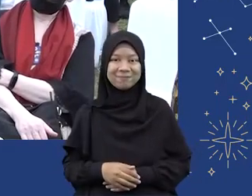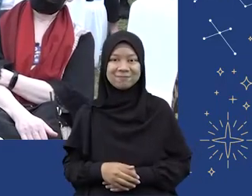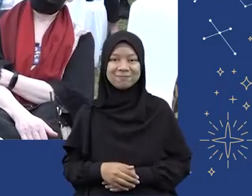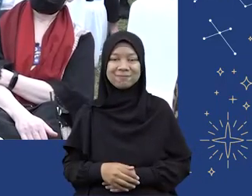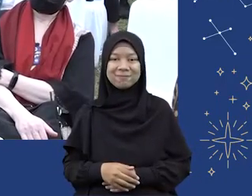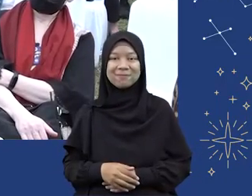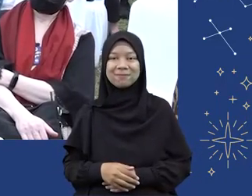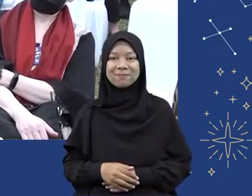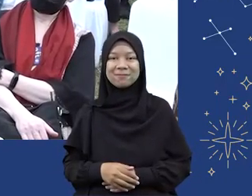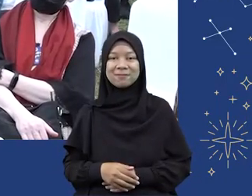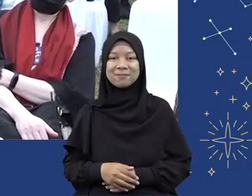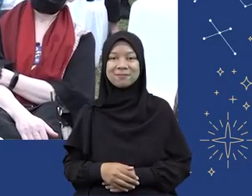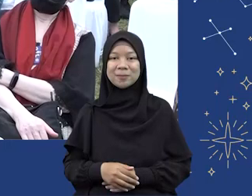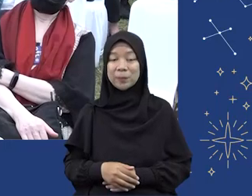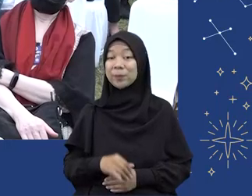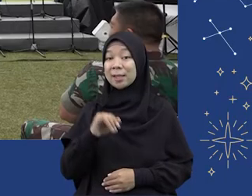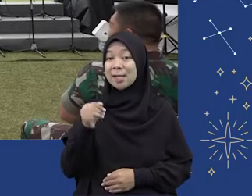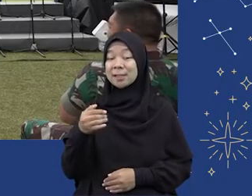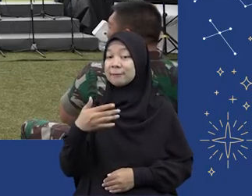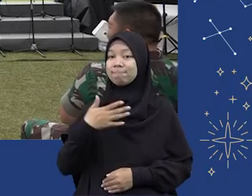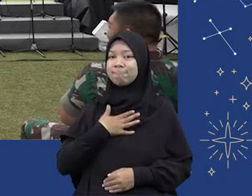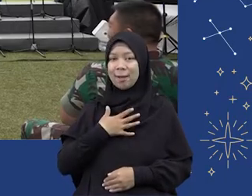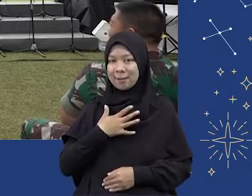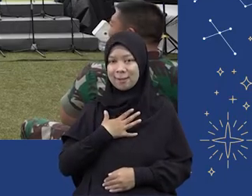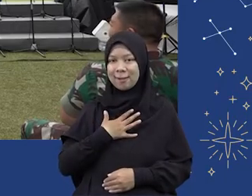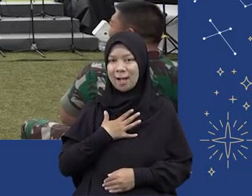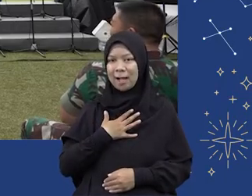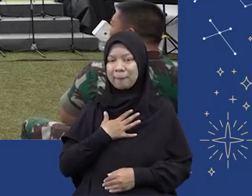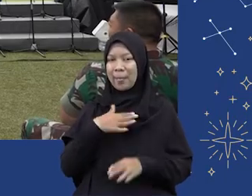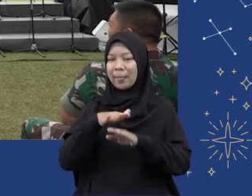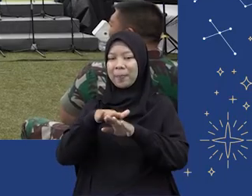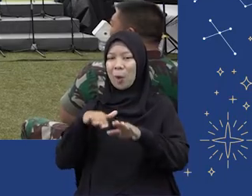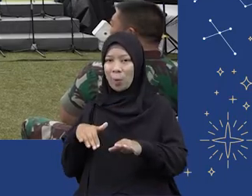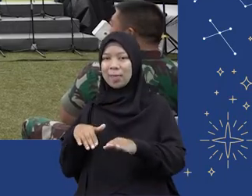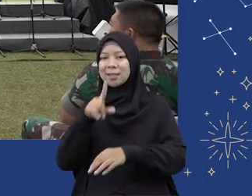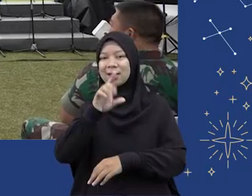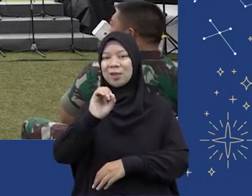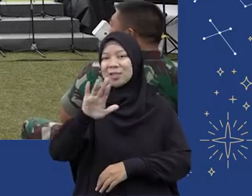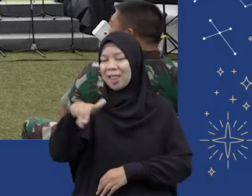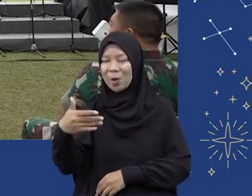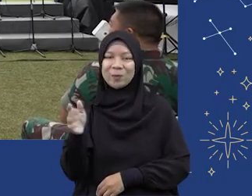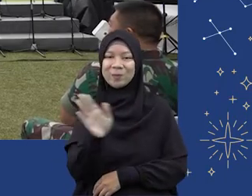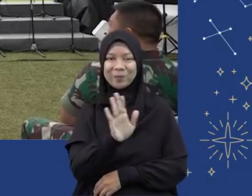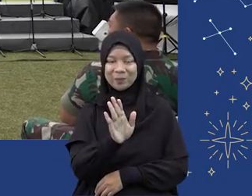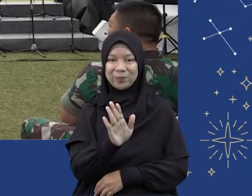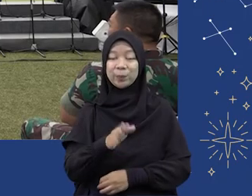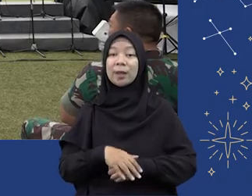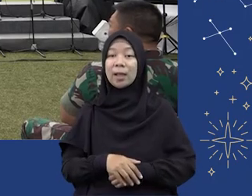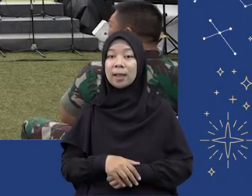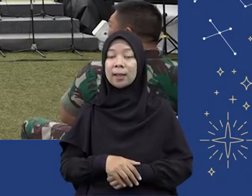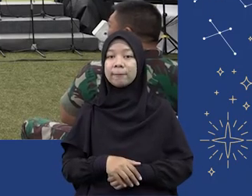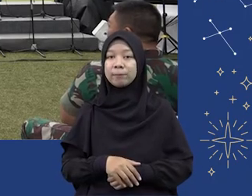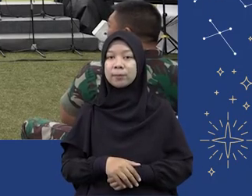jadi Saya tidak akan lewat peristiwa 100 tahun tidak banyak